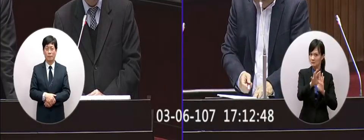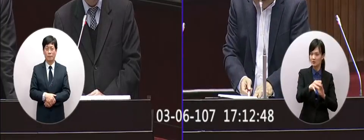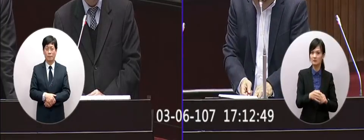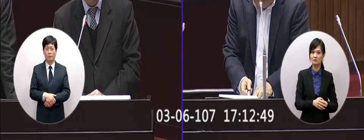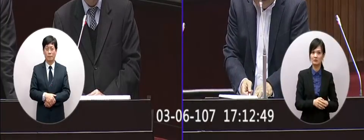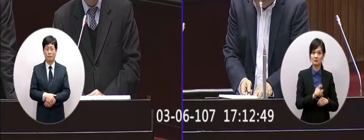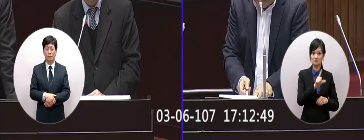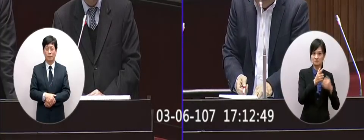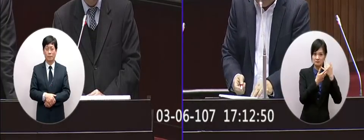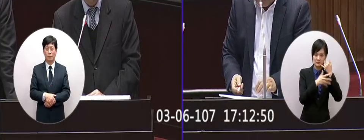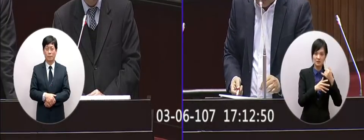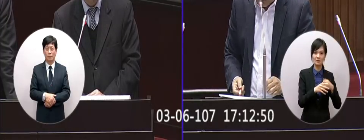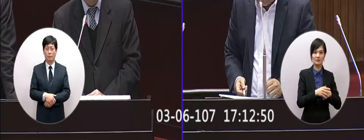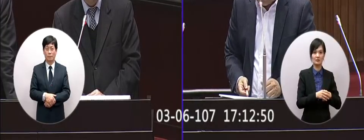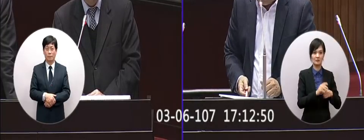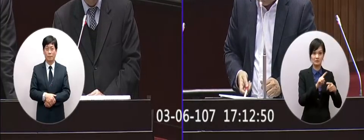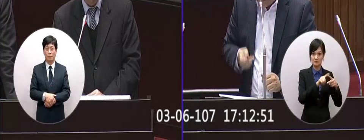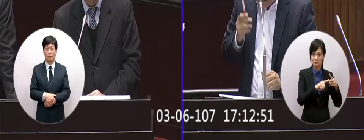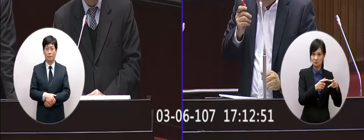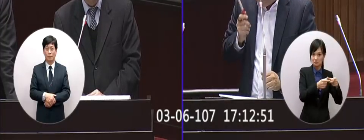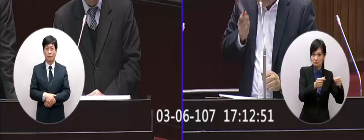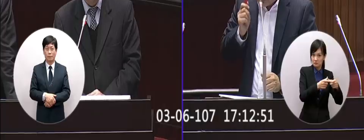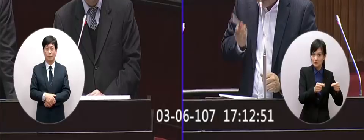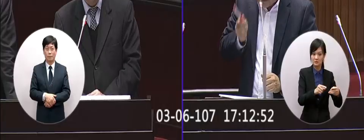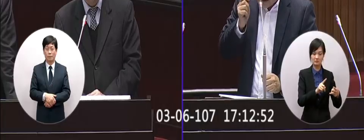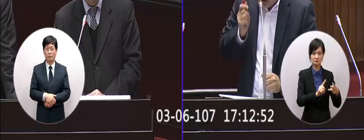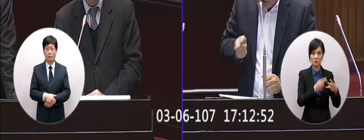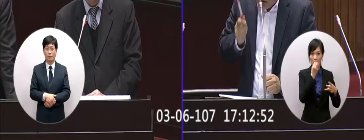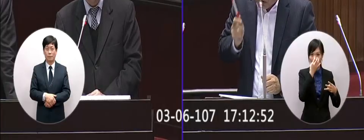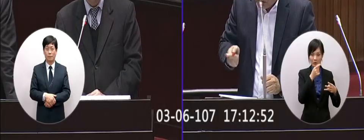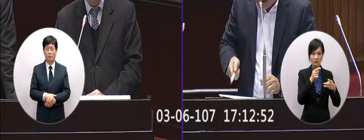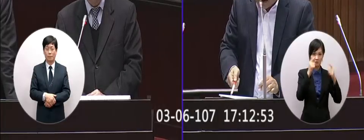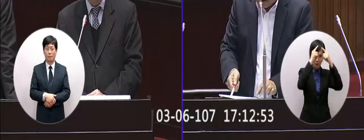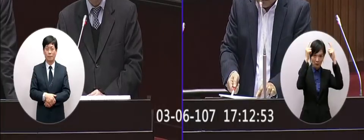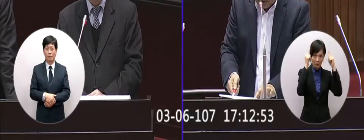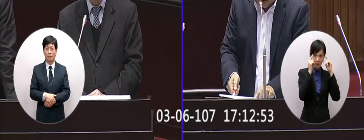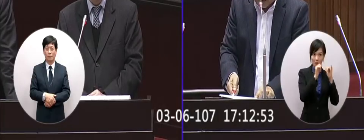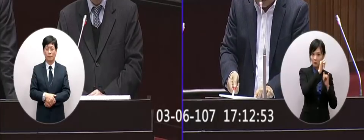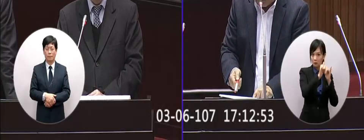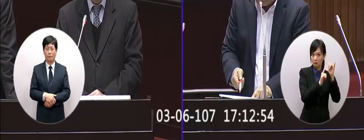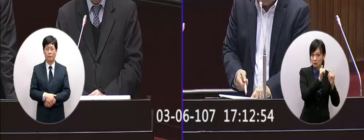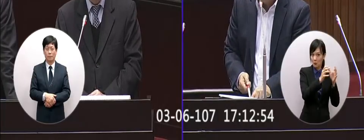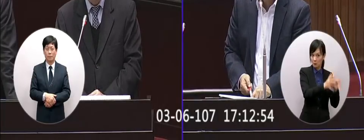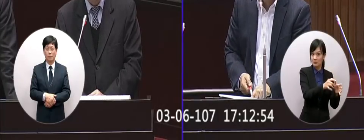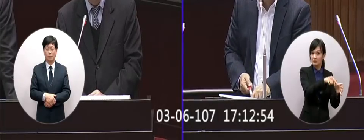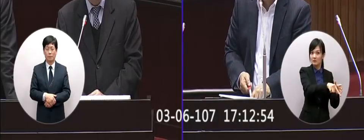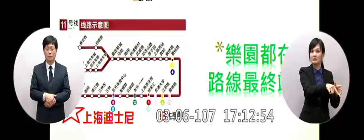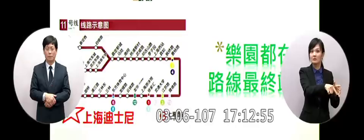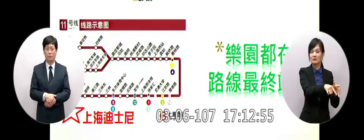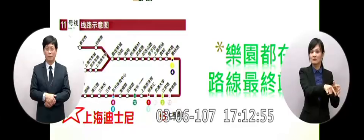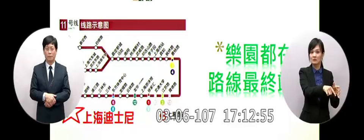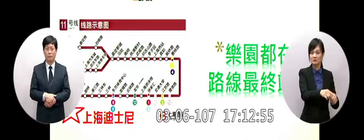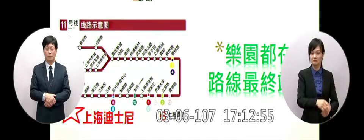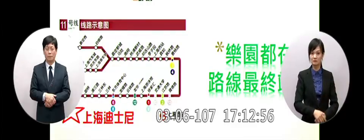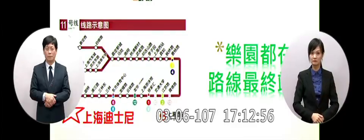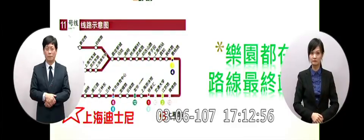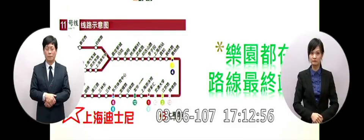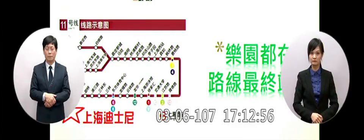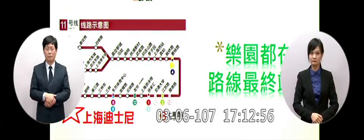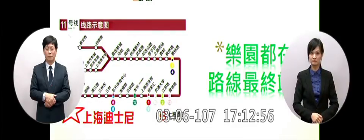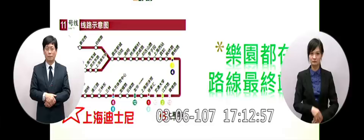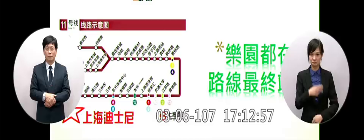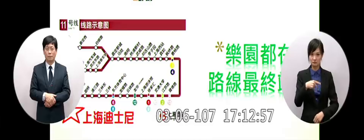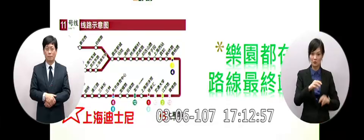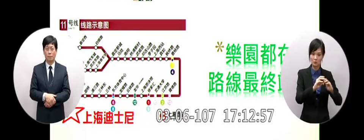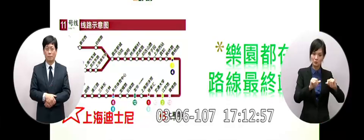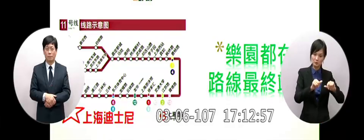看三个乐园共通点都盖在出现运输量不足的终点的地方。当然，除了土地